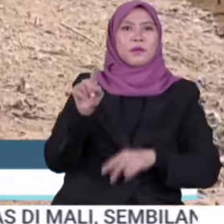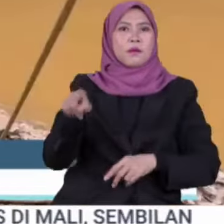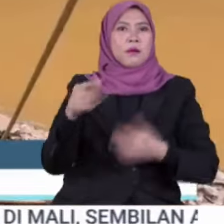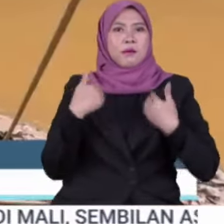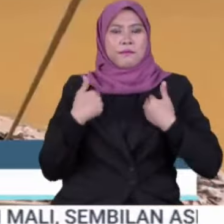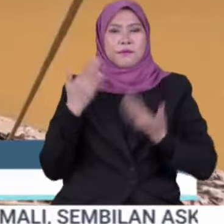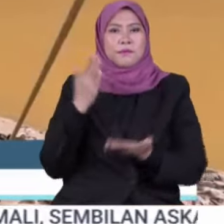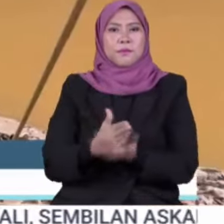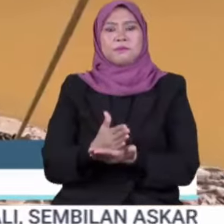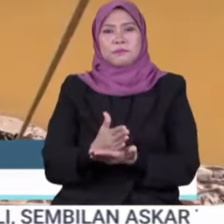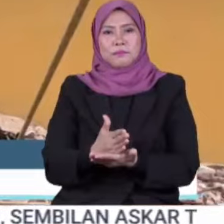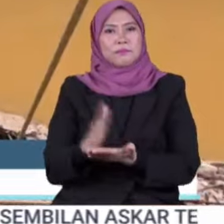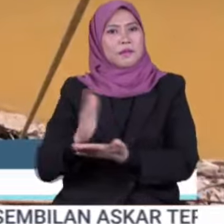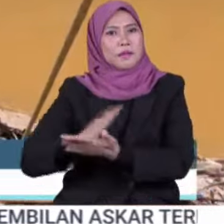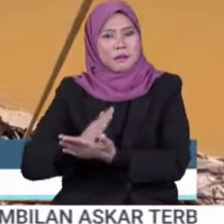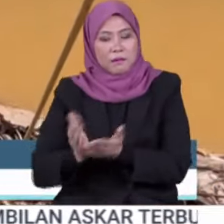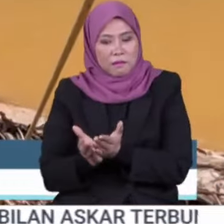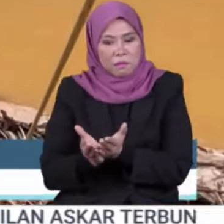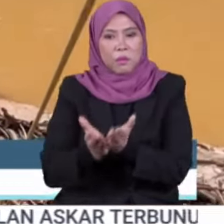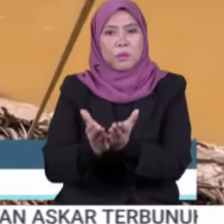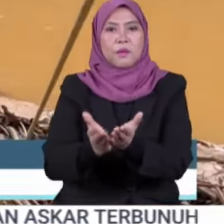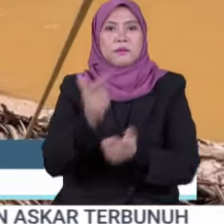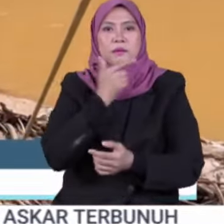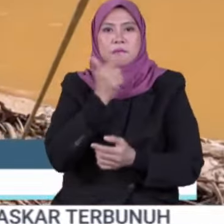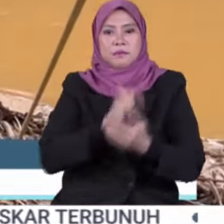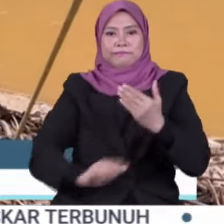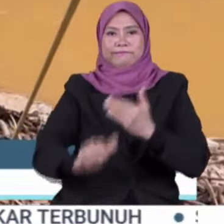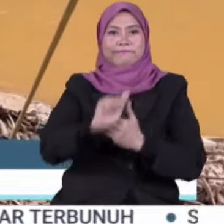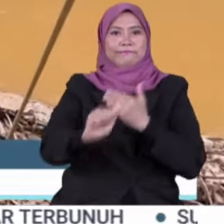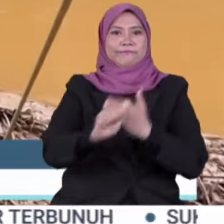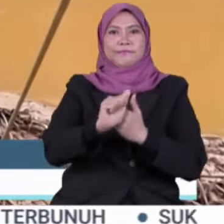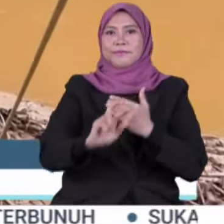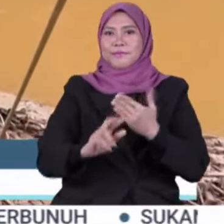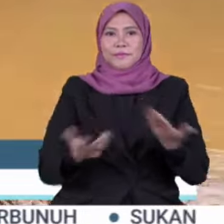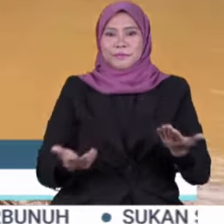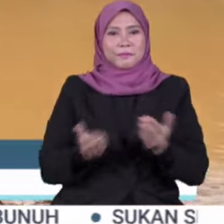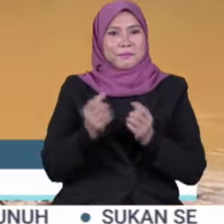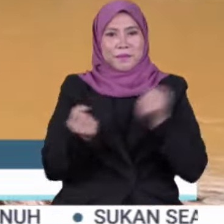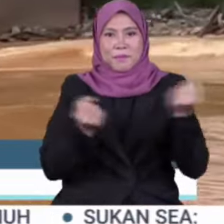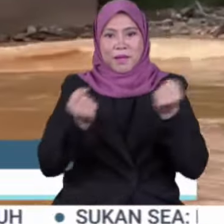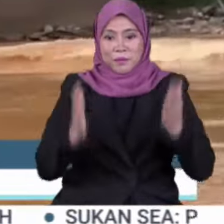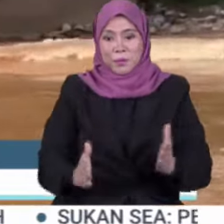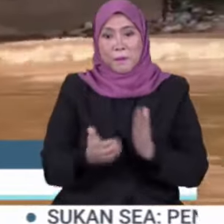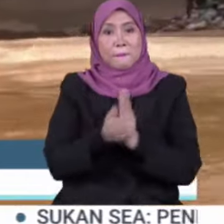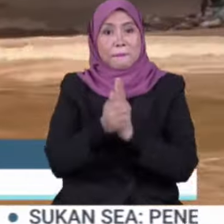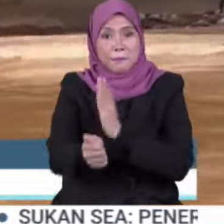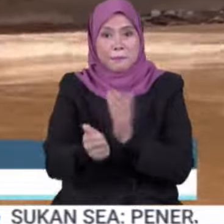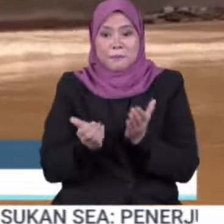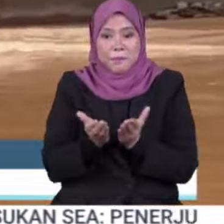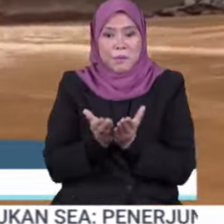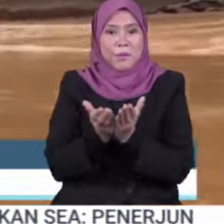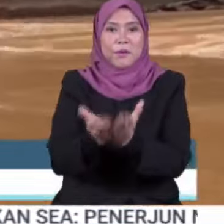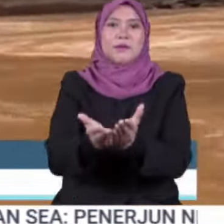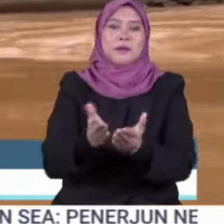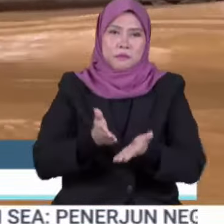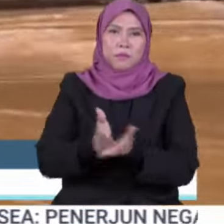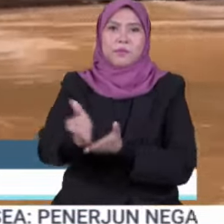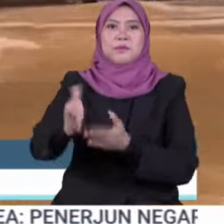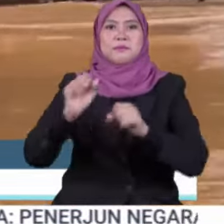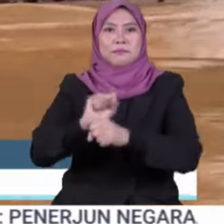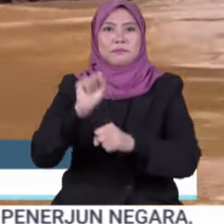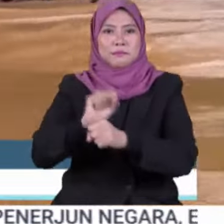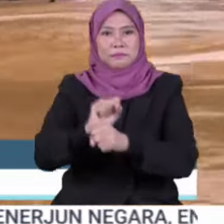berhenti sementara membawa bot kerana tidak mahu mengambil risiko. Pemandu bot yang mahir sahaja akan meneruskan pekerjaan mengemudi